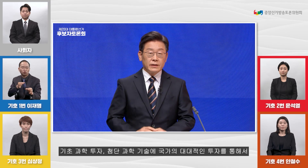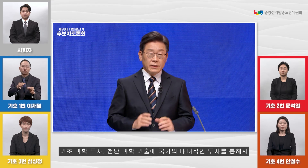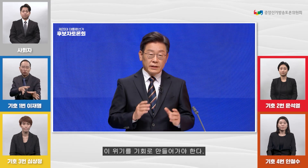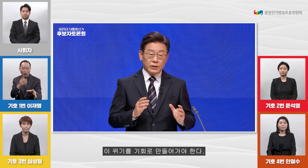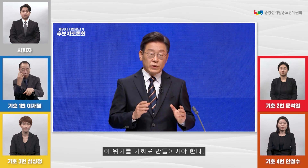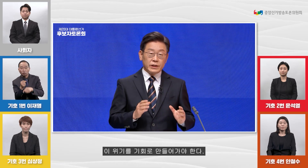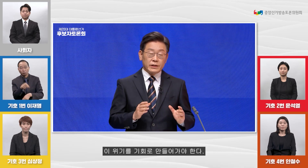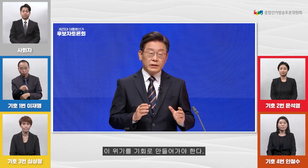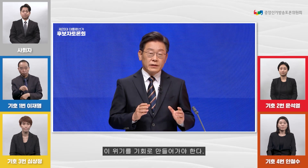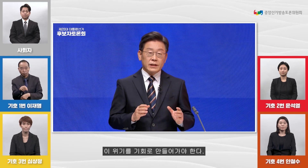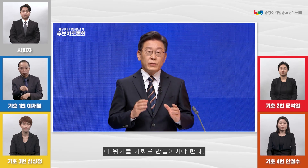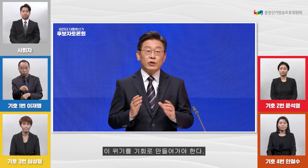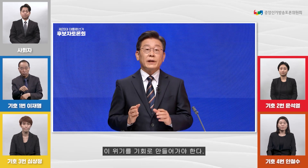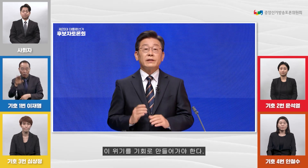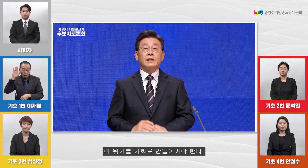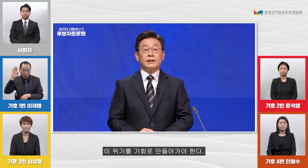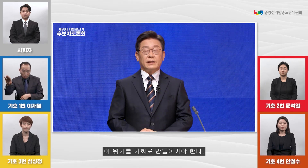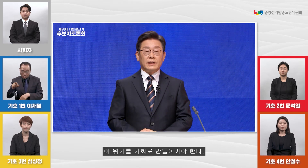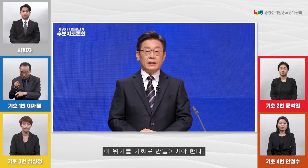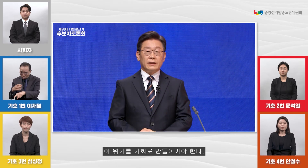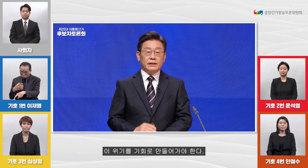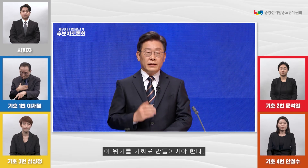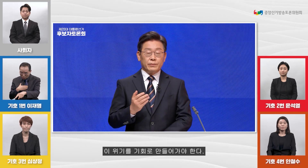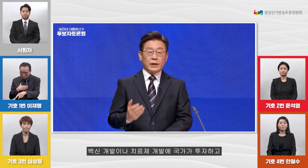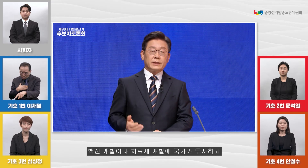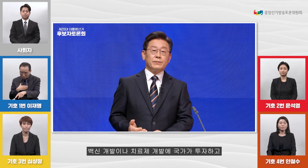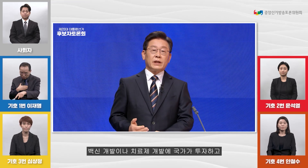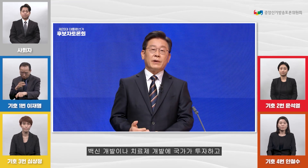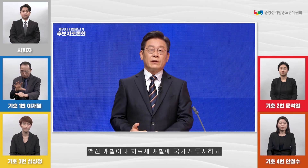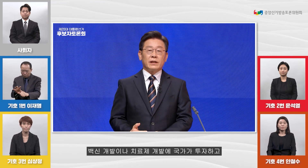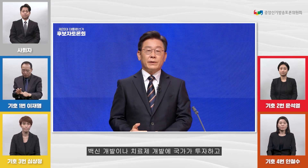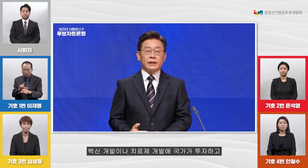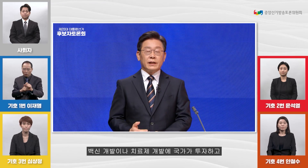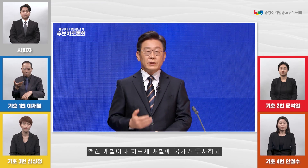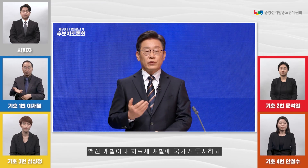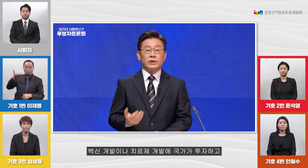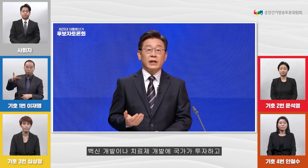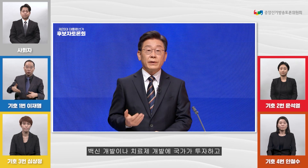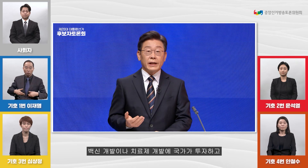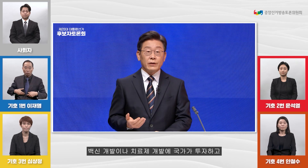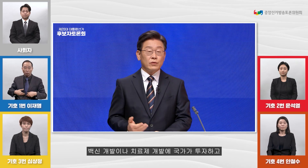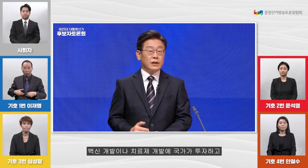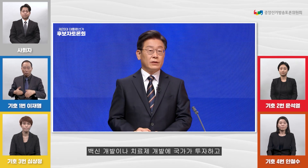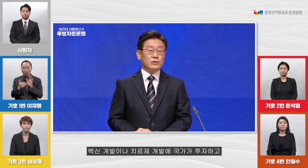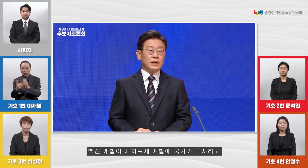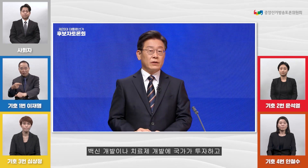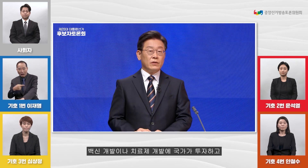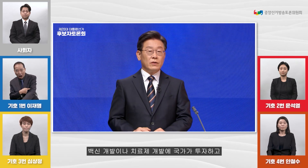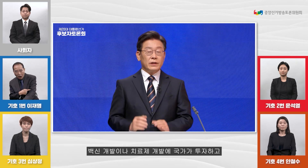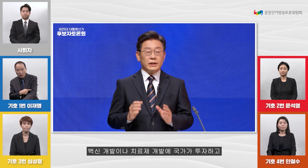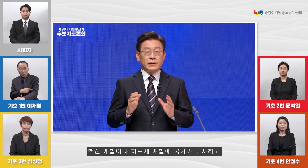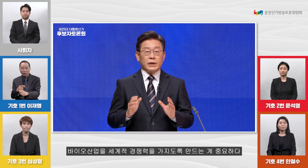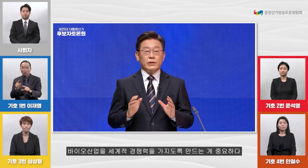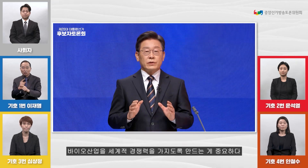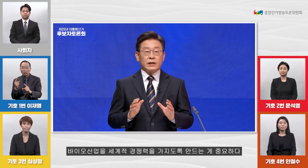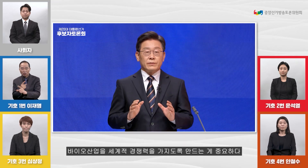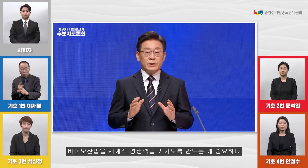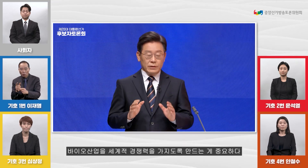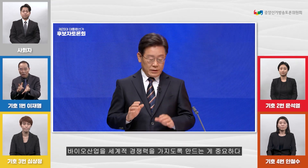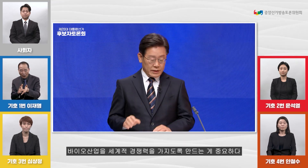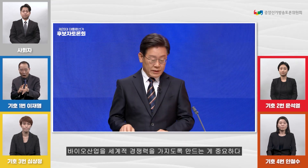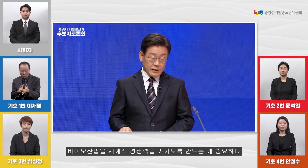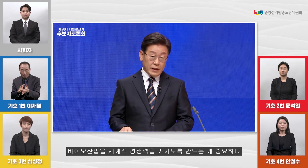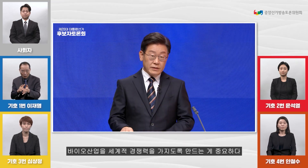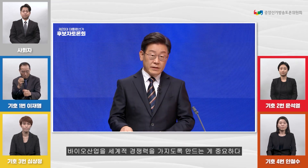통해서 이 위기를 기회로 만들어 가야 된다. 백신 개발이나 치료제 개발에 국가가 투자하고 바이오